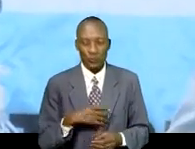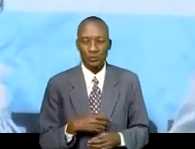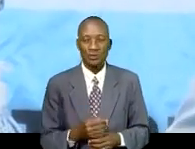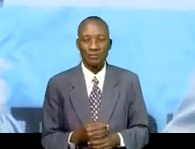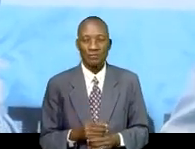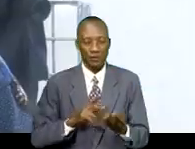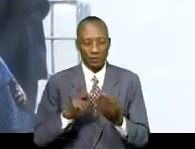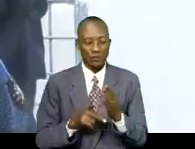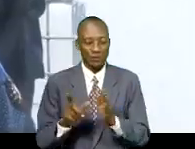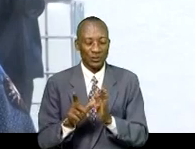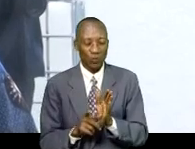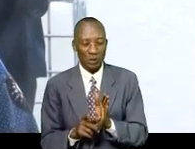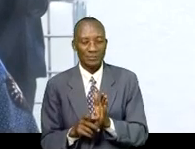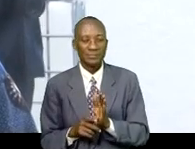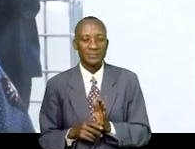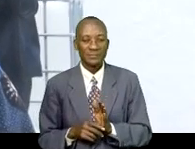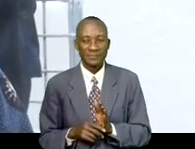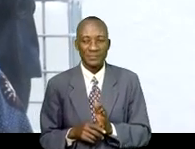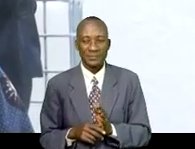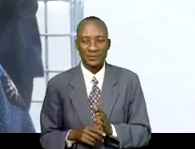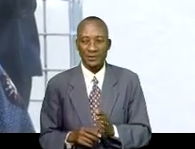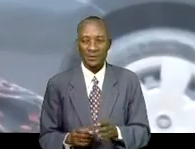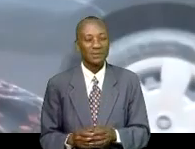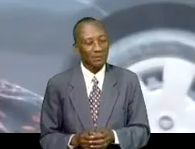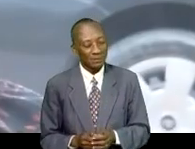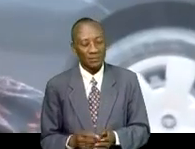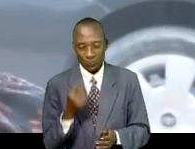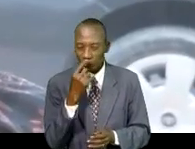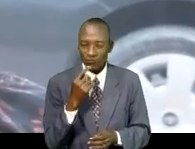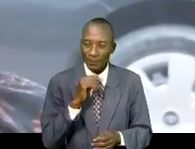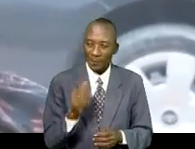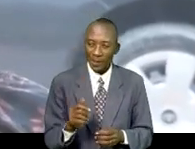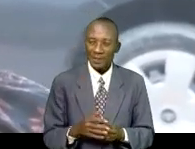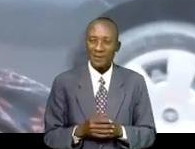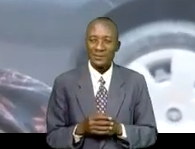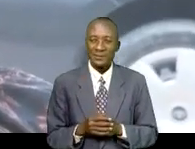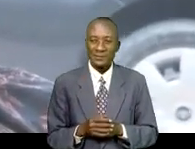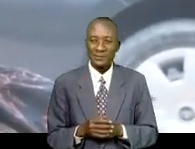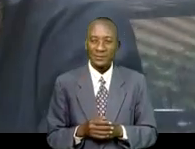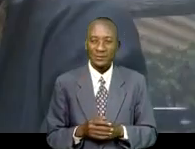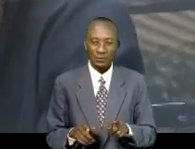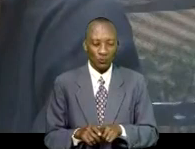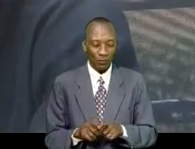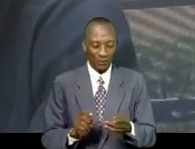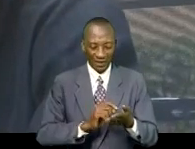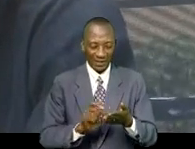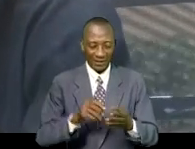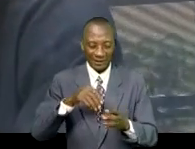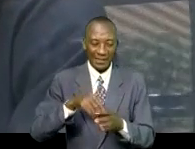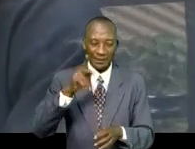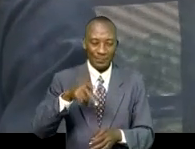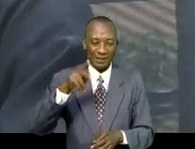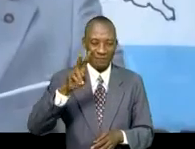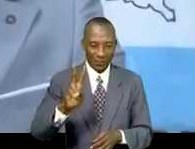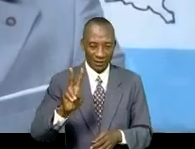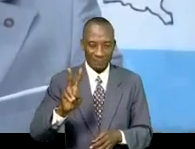de loi consensuel, n'évolue pas selon les clauses consensuelles telles que couchées dans le PV, eh bien,